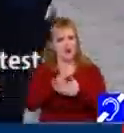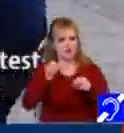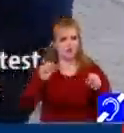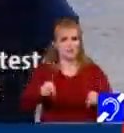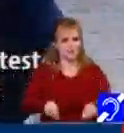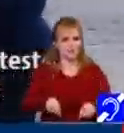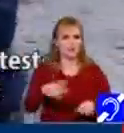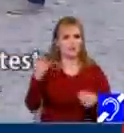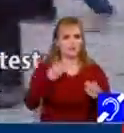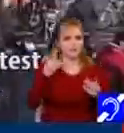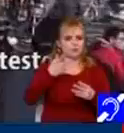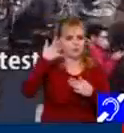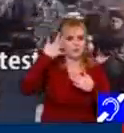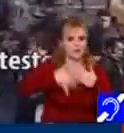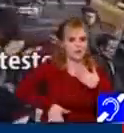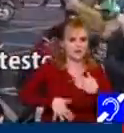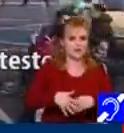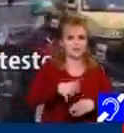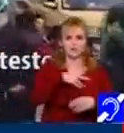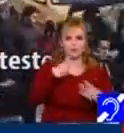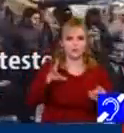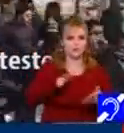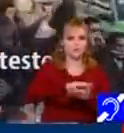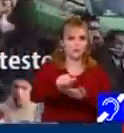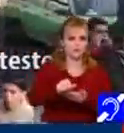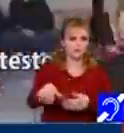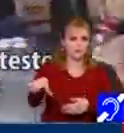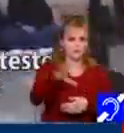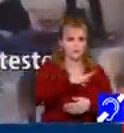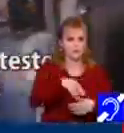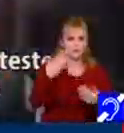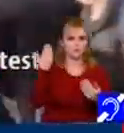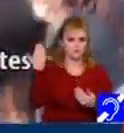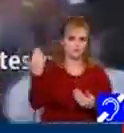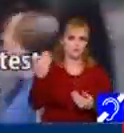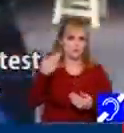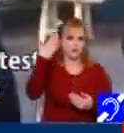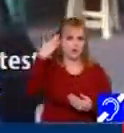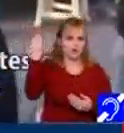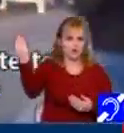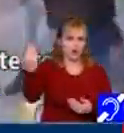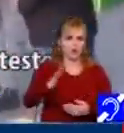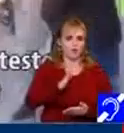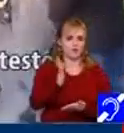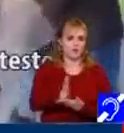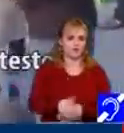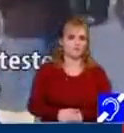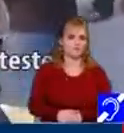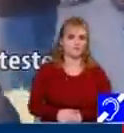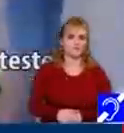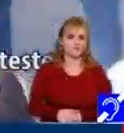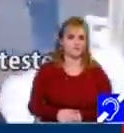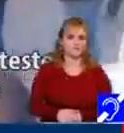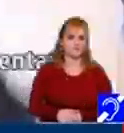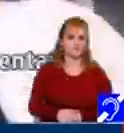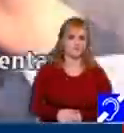اعتراضشون کاملا آزاد هستند. اما در این حال باید توجه